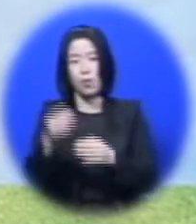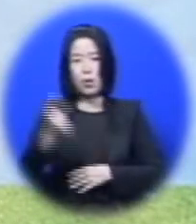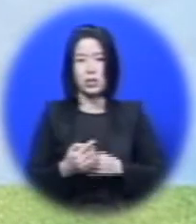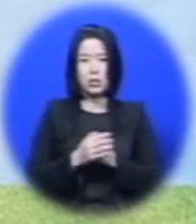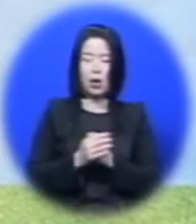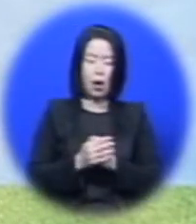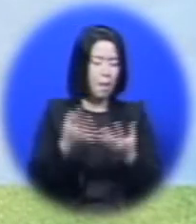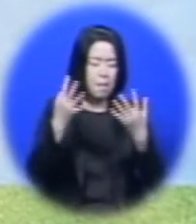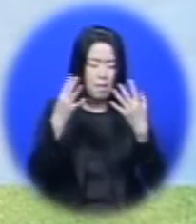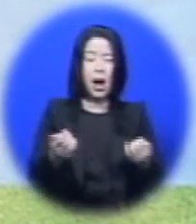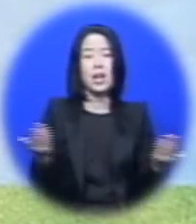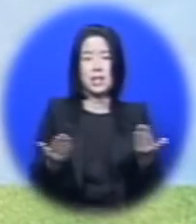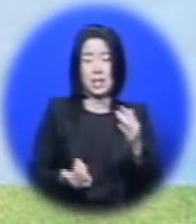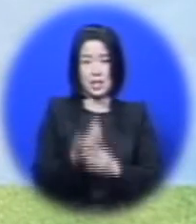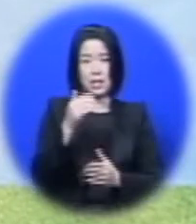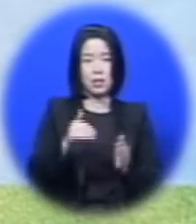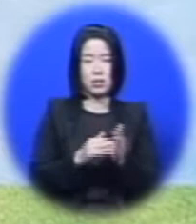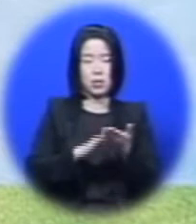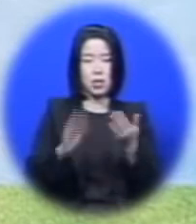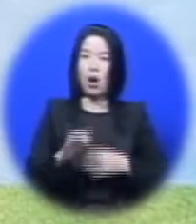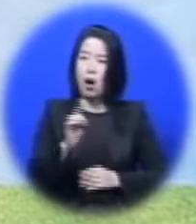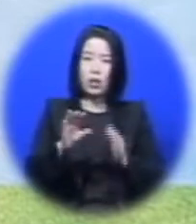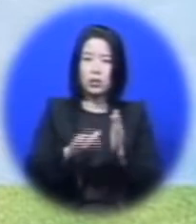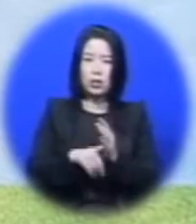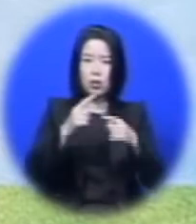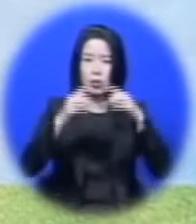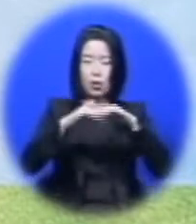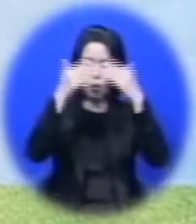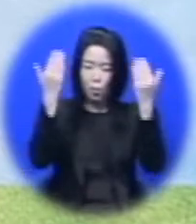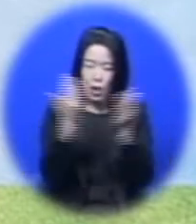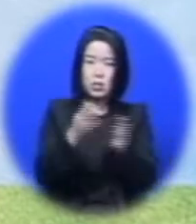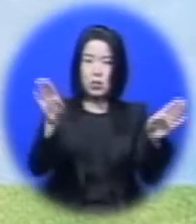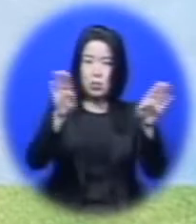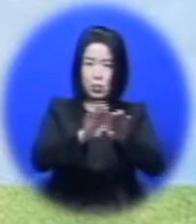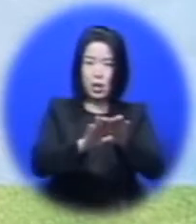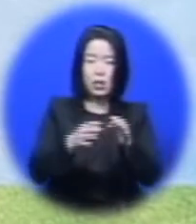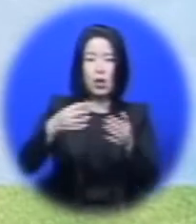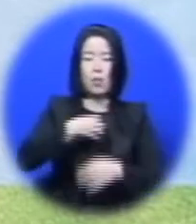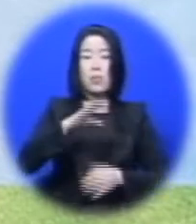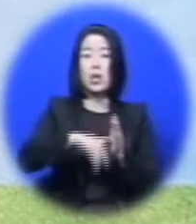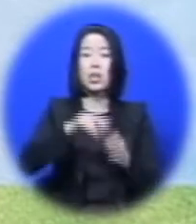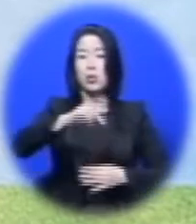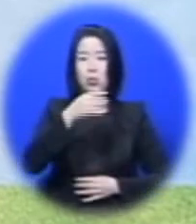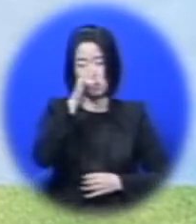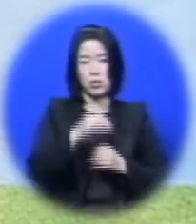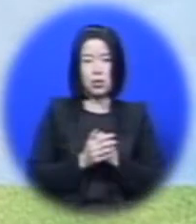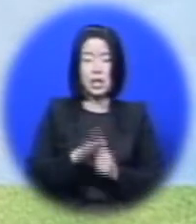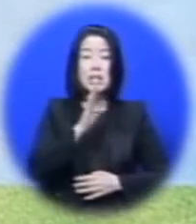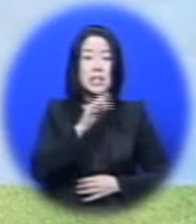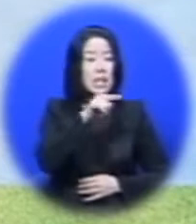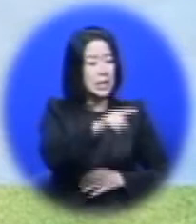별의별 일들이 많았습니다. 어떤 때는 교회가 완전히 문을 닫나 이런 위기도 있었어요. 실제로